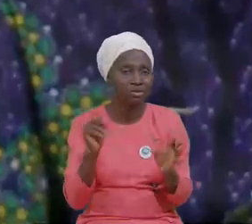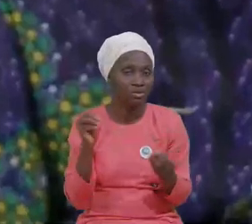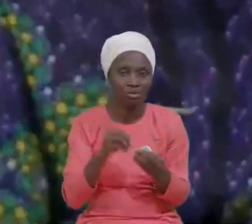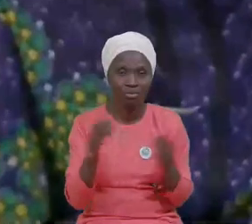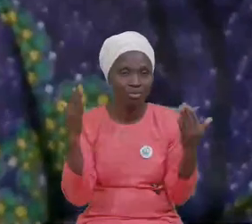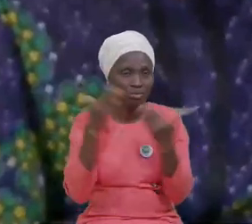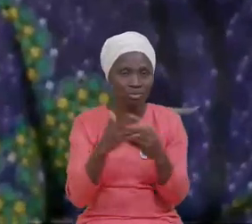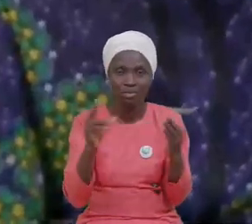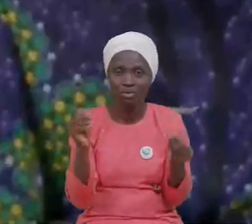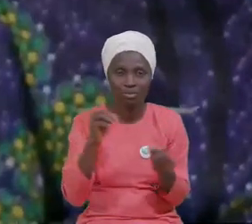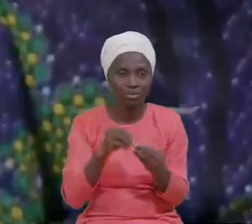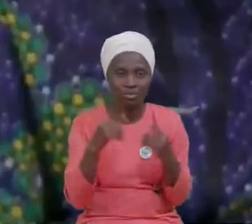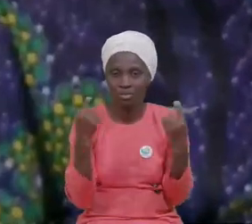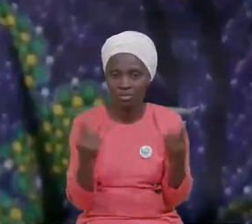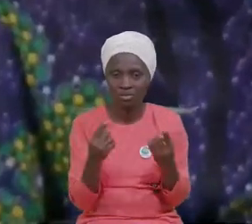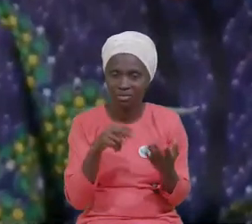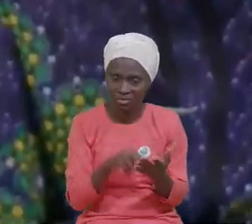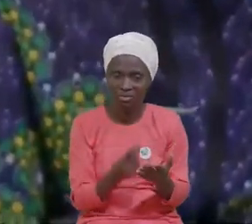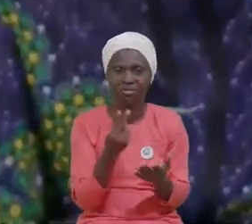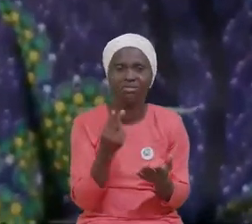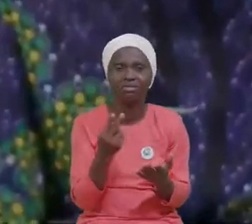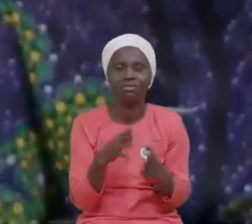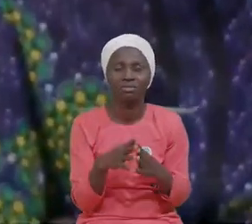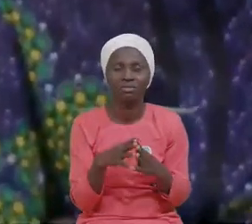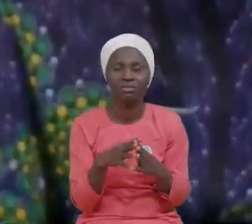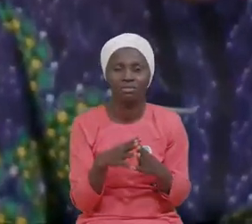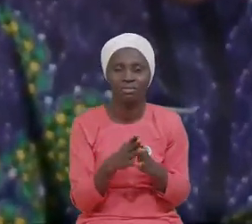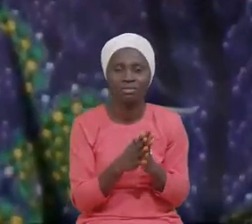ténèbres, plus de péché. Lève-toi.